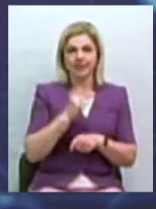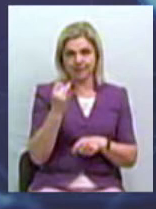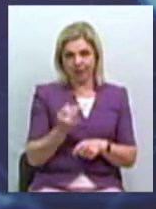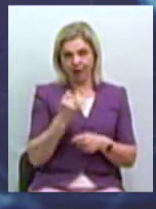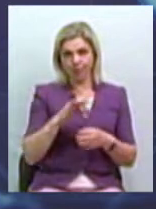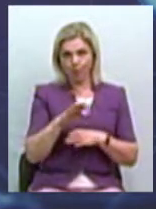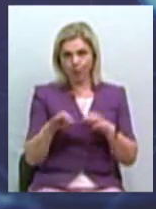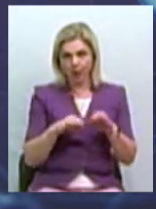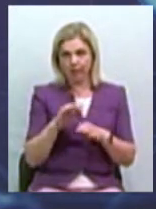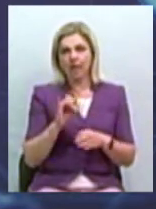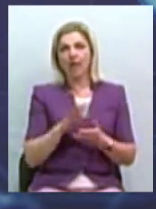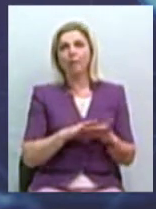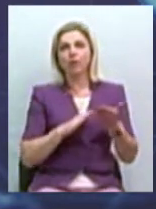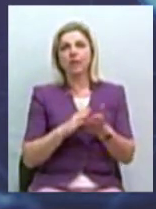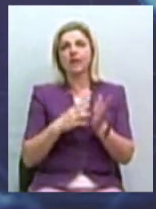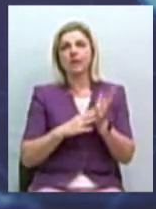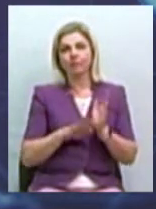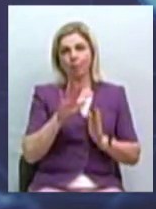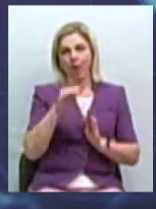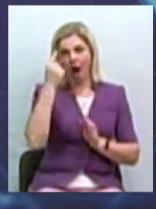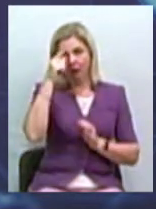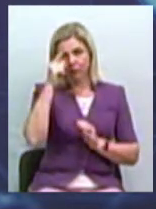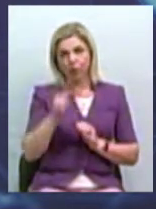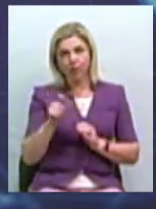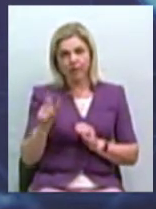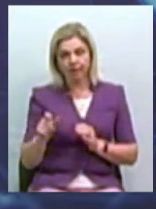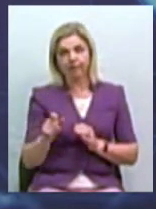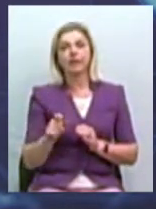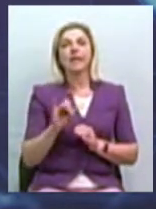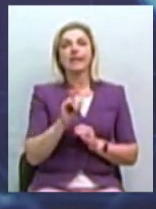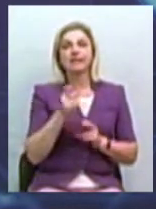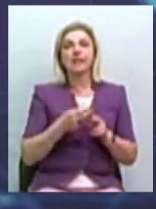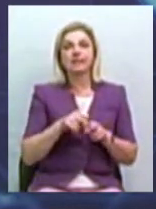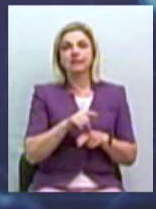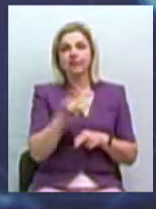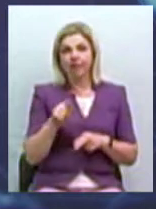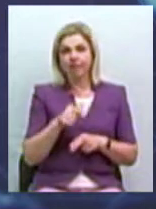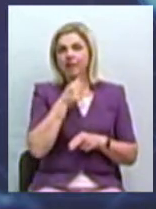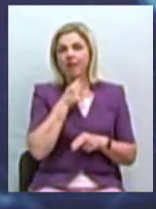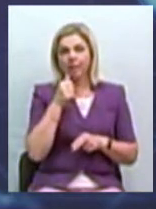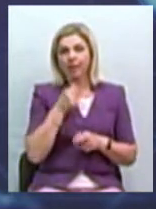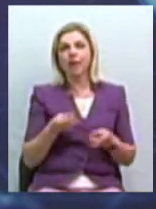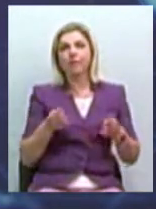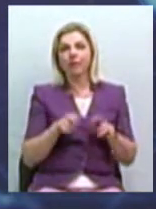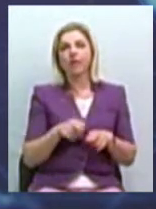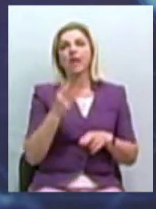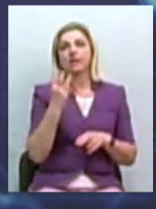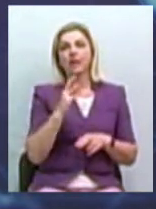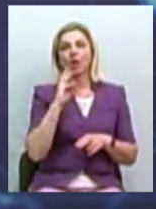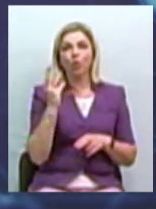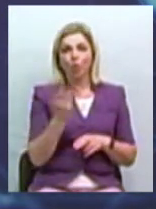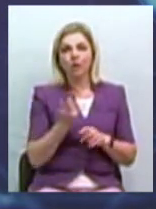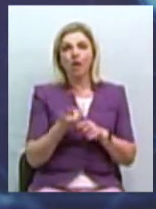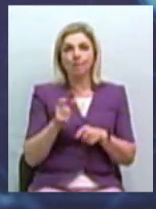подано 95 авторів. І що цікаво, з цих авторів у нас ця тенденція зберігається протягом 3 років, більшість подають